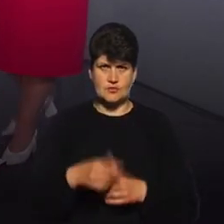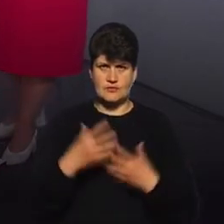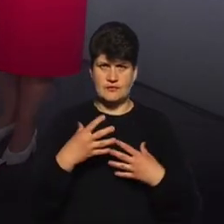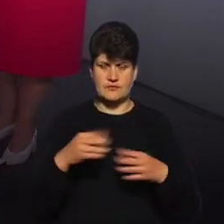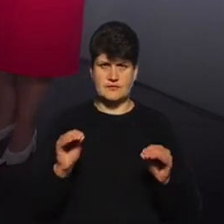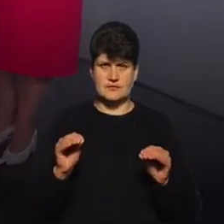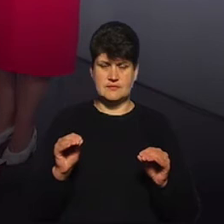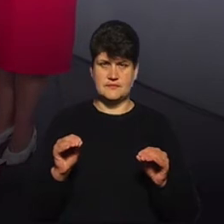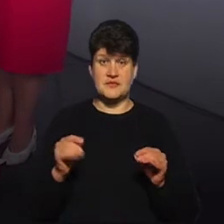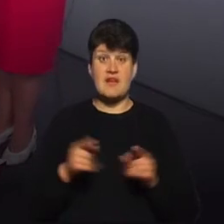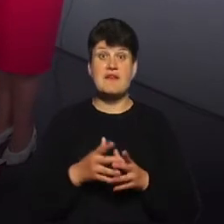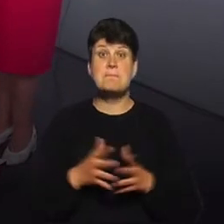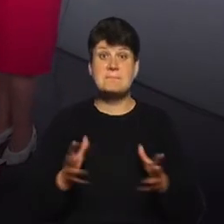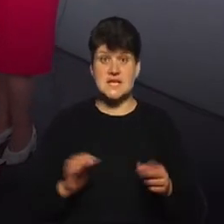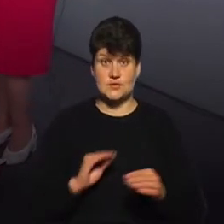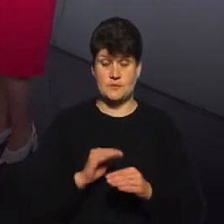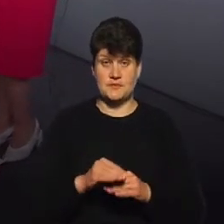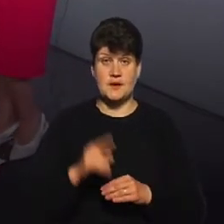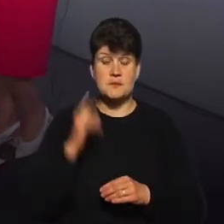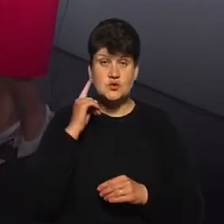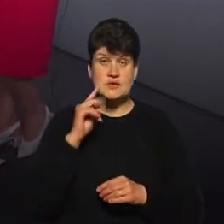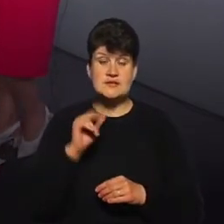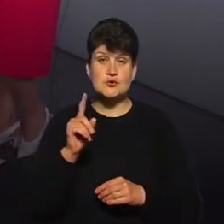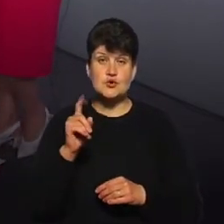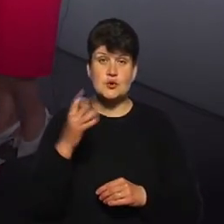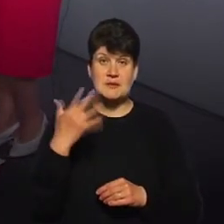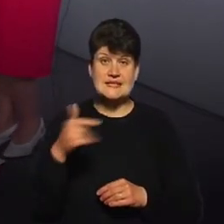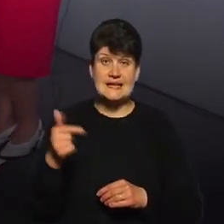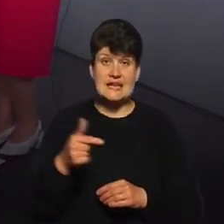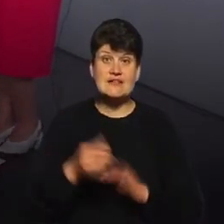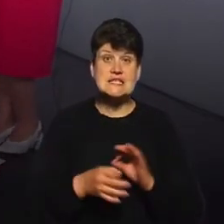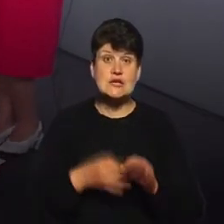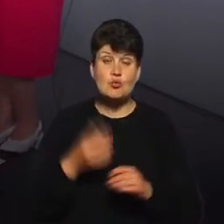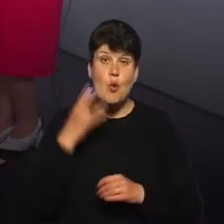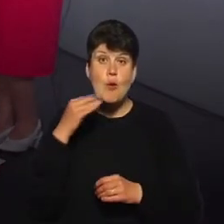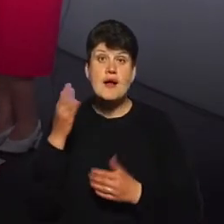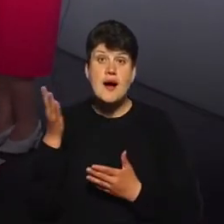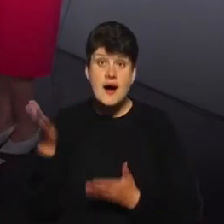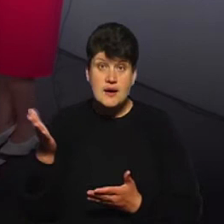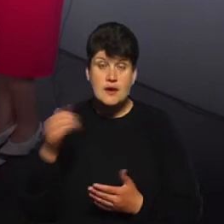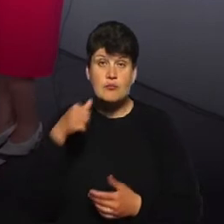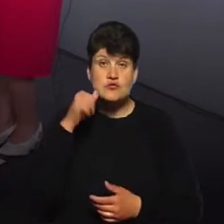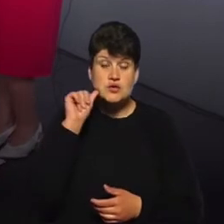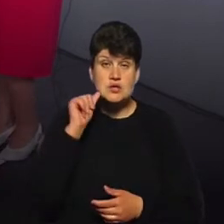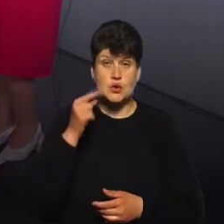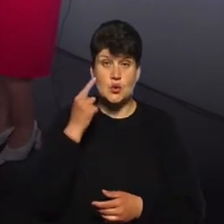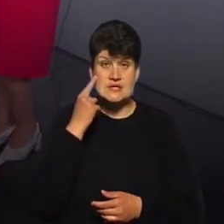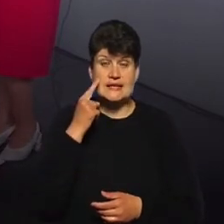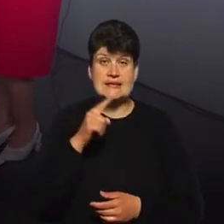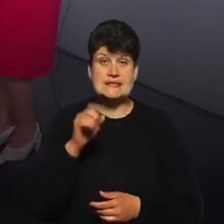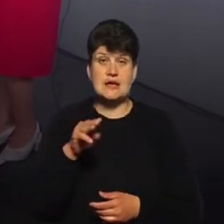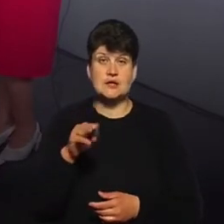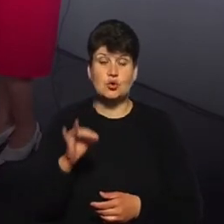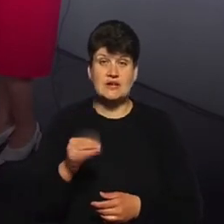Ми чули цифру 150 гривень за добу, так, це Болгарія. Позавчорашня оцінка затоки – 200 гривень за добу з особи.